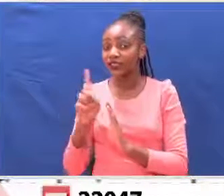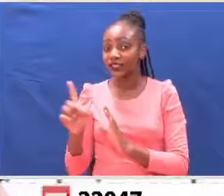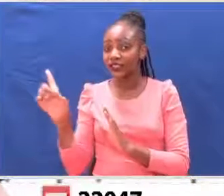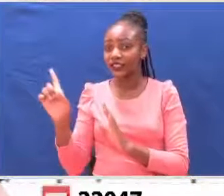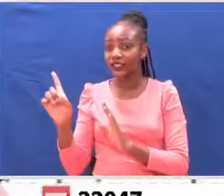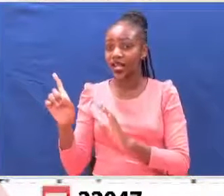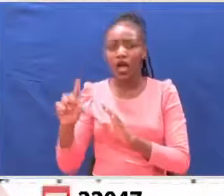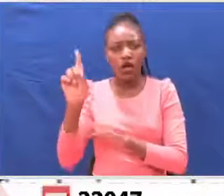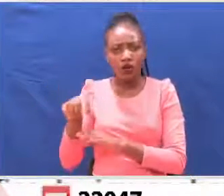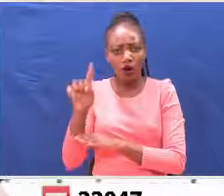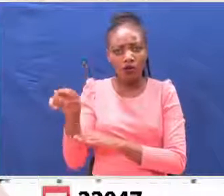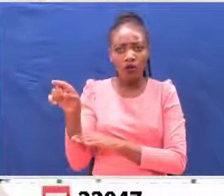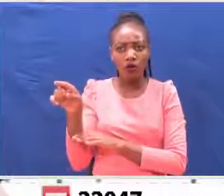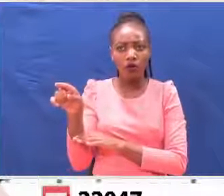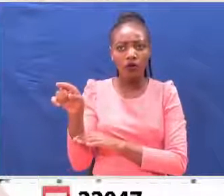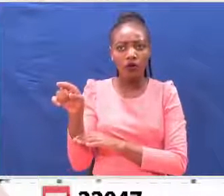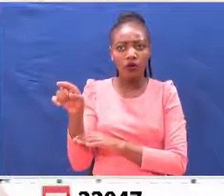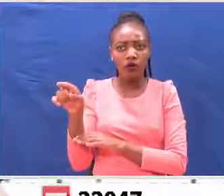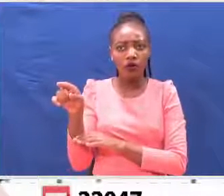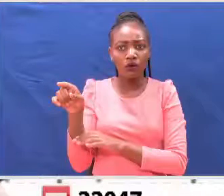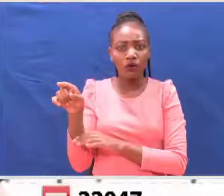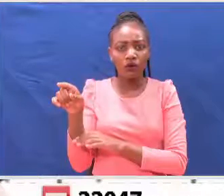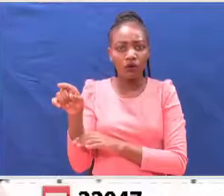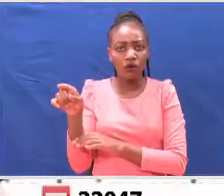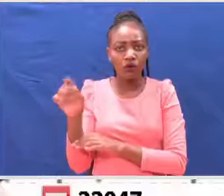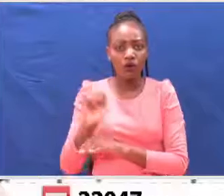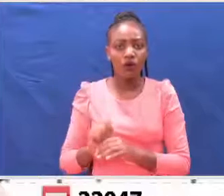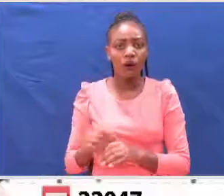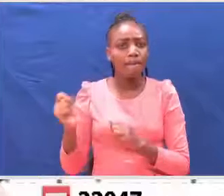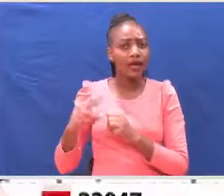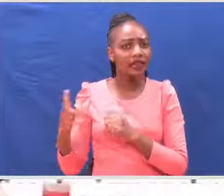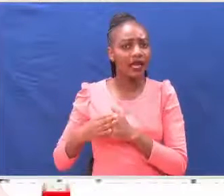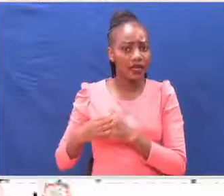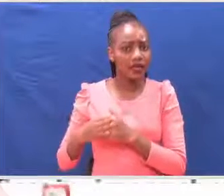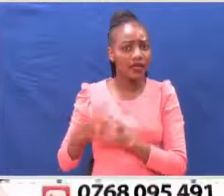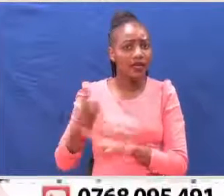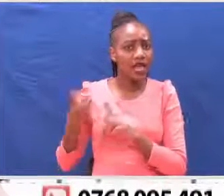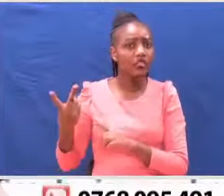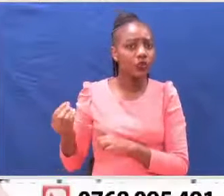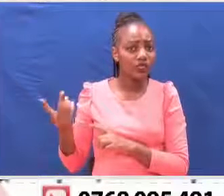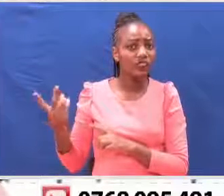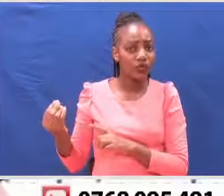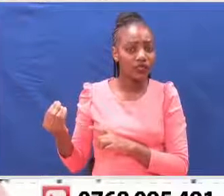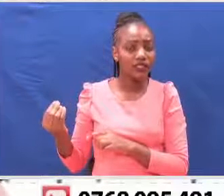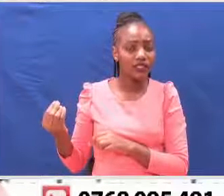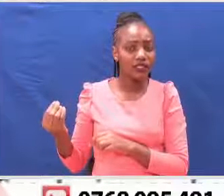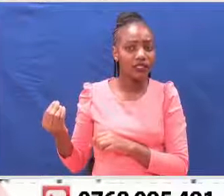illegal was the month of September 2020.